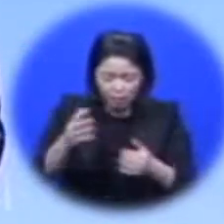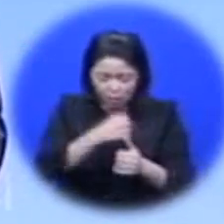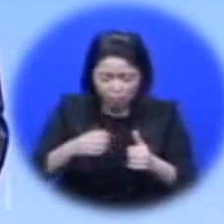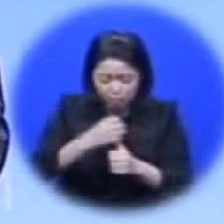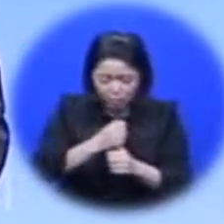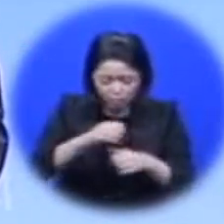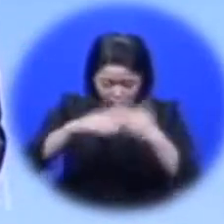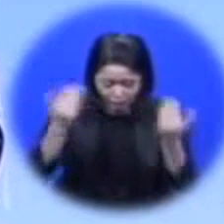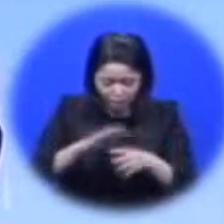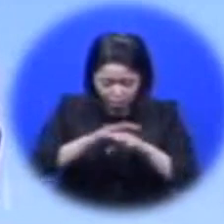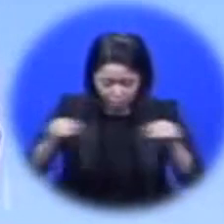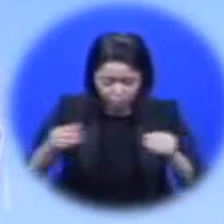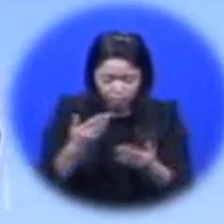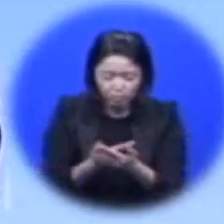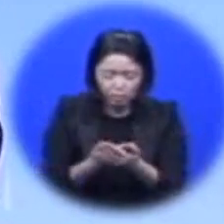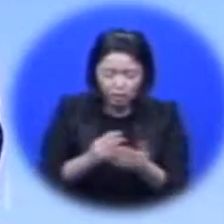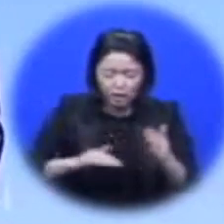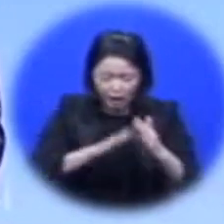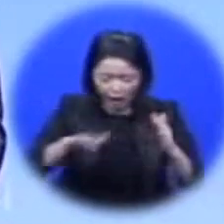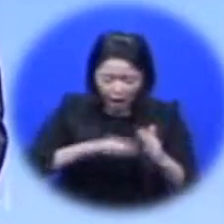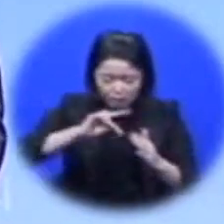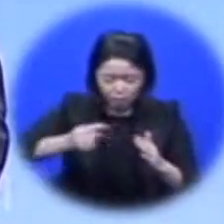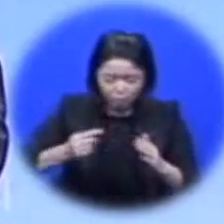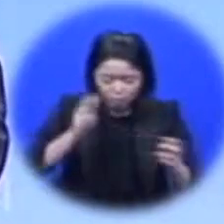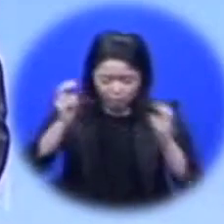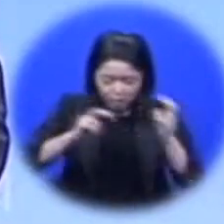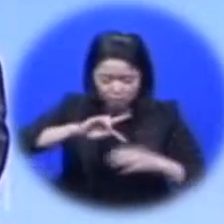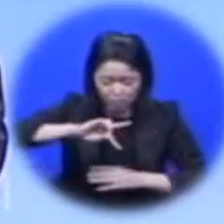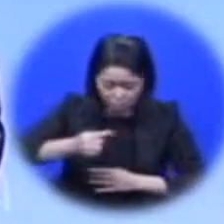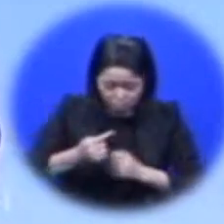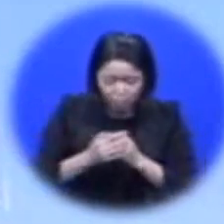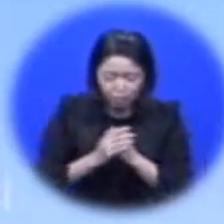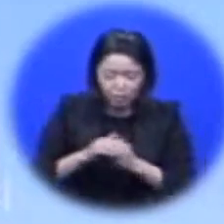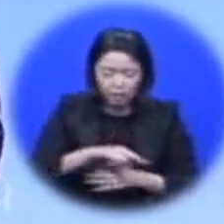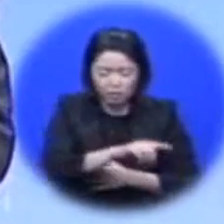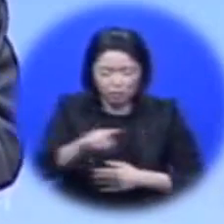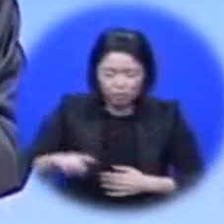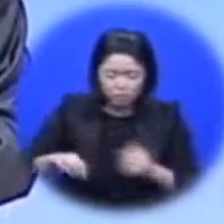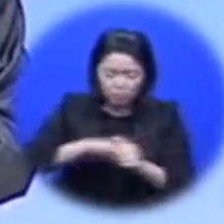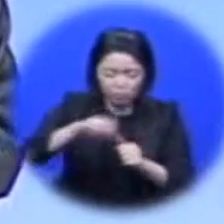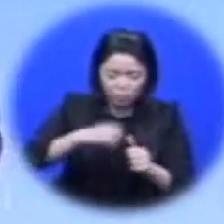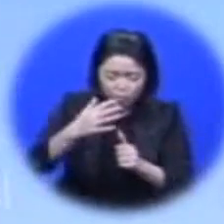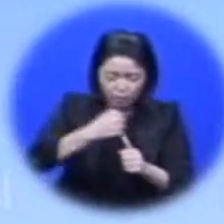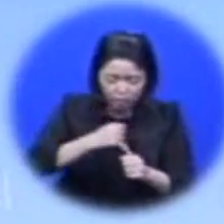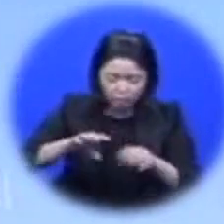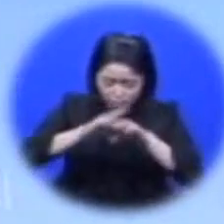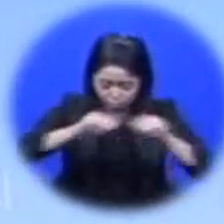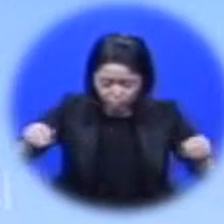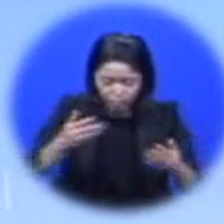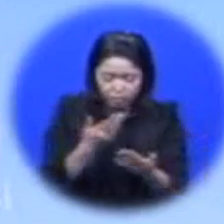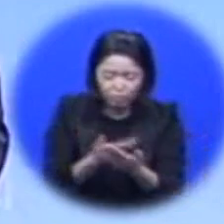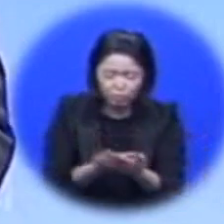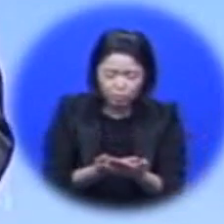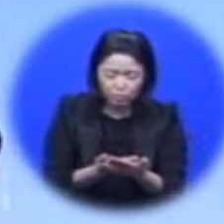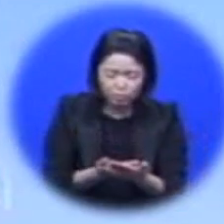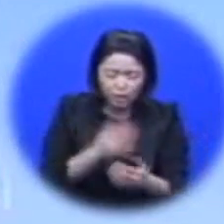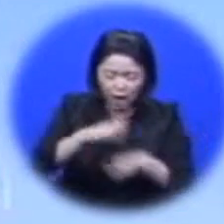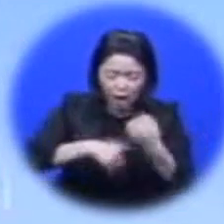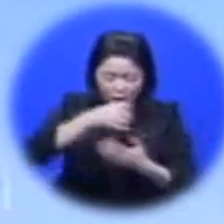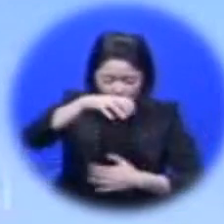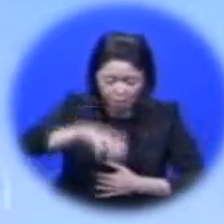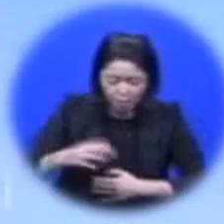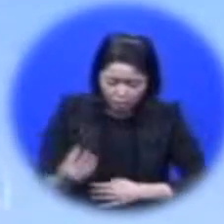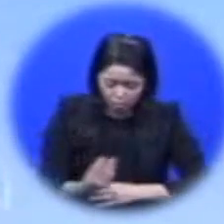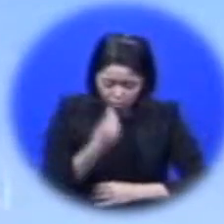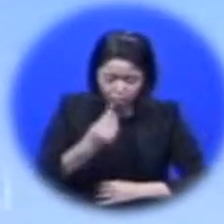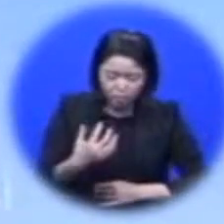풀어주소서. 가정도 또 기업에서도 저들을 묶고 있는 걸 풀어주소서. 하나님 앞에